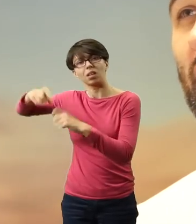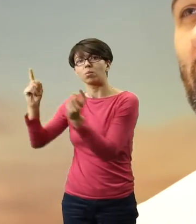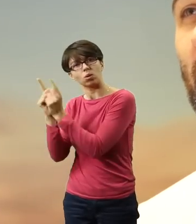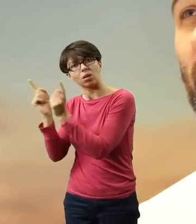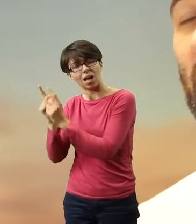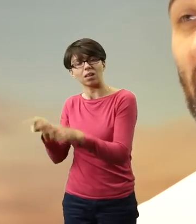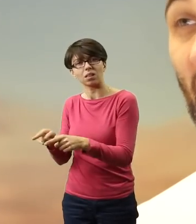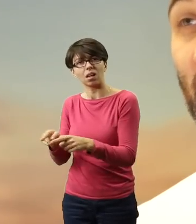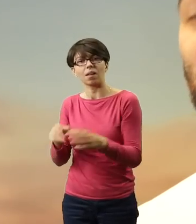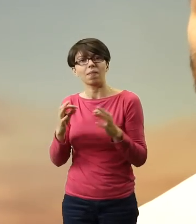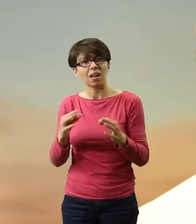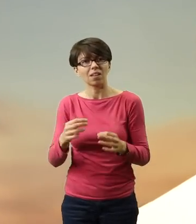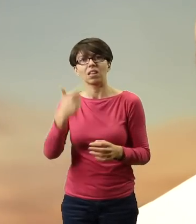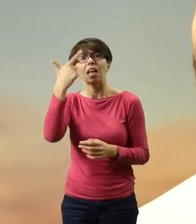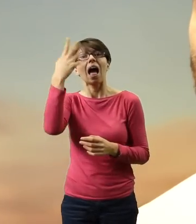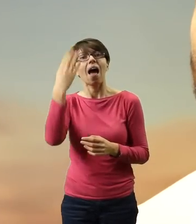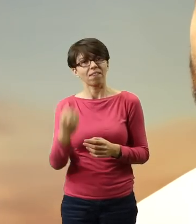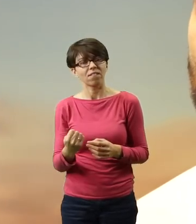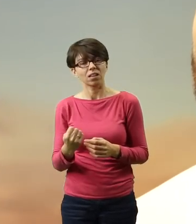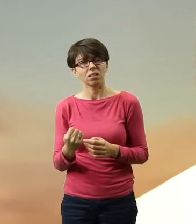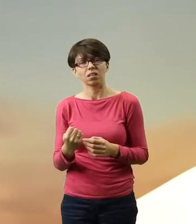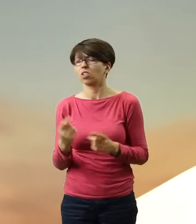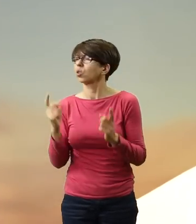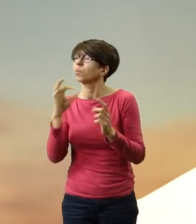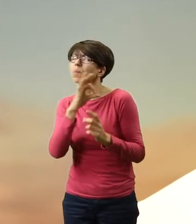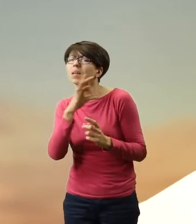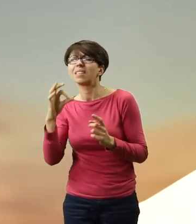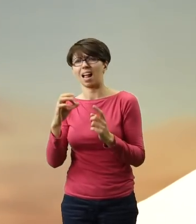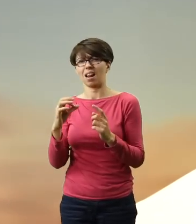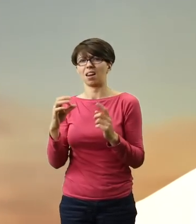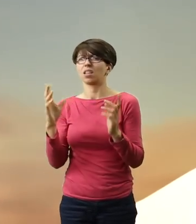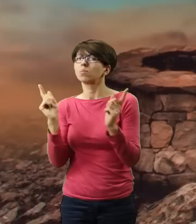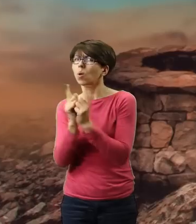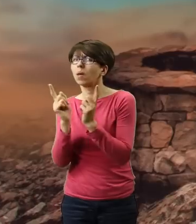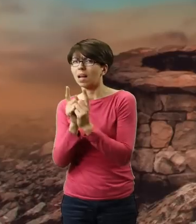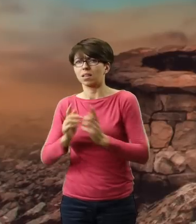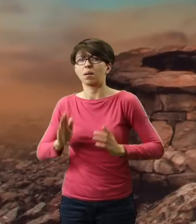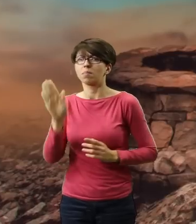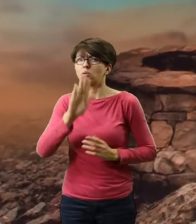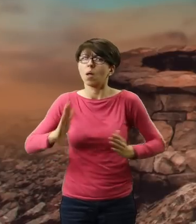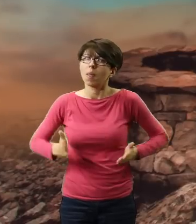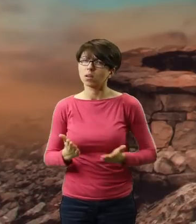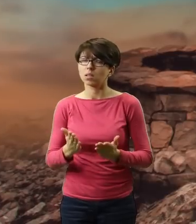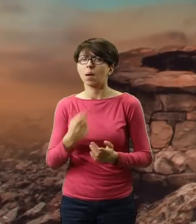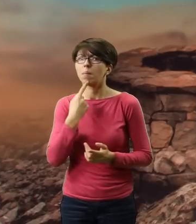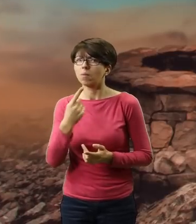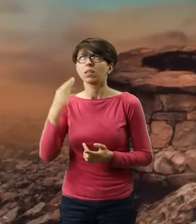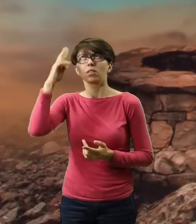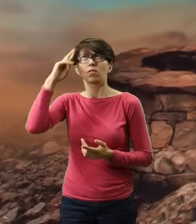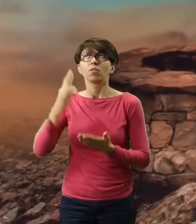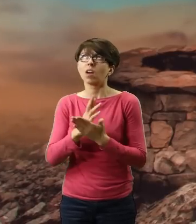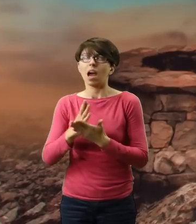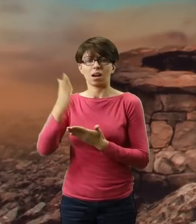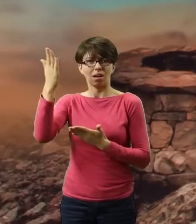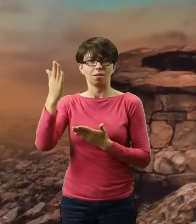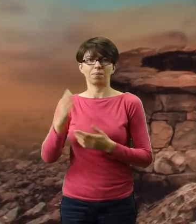Jezusem w ten adwent i w tę bliskość Bożego Narodzenia wyznać wiarę w naszego